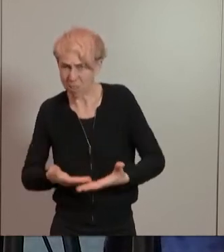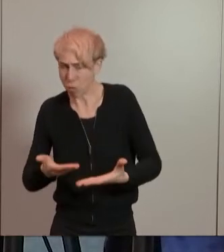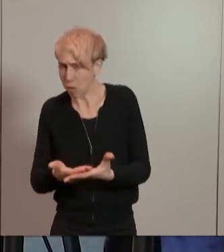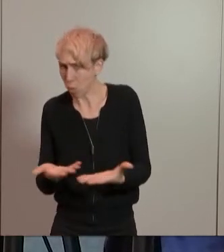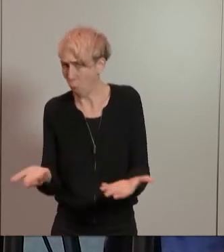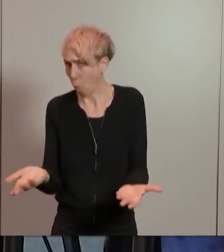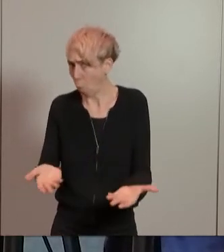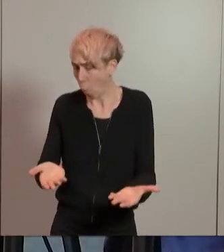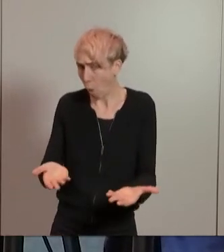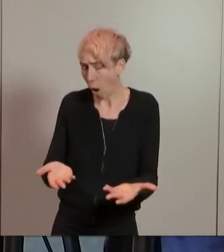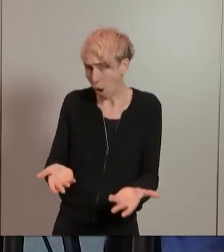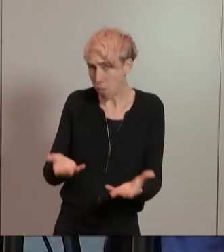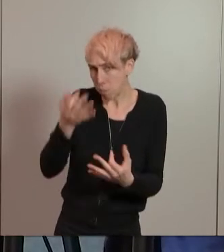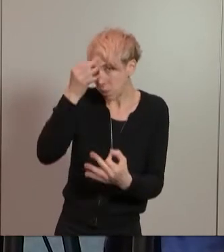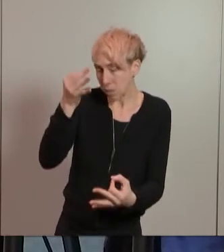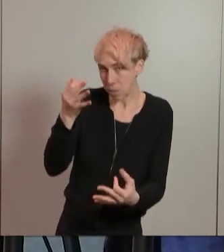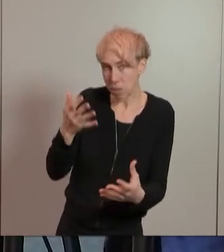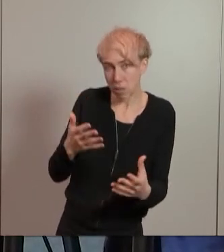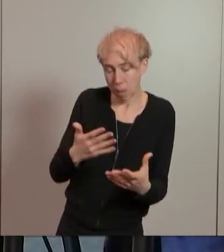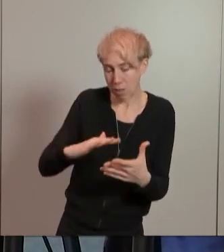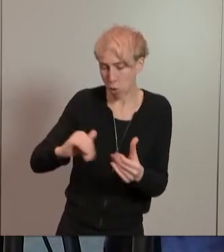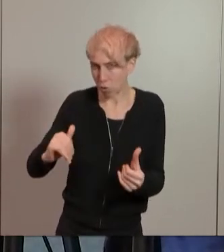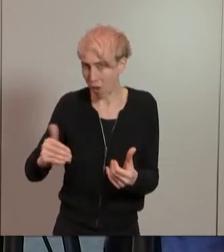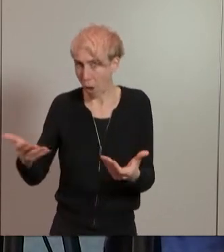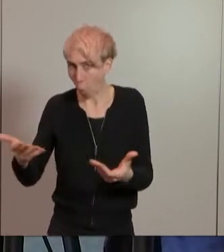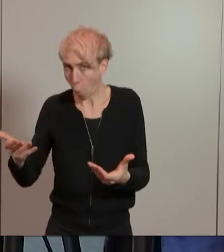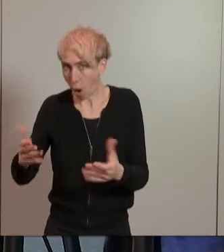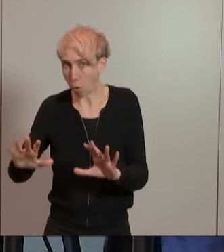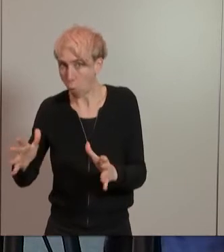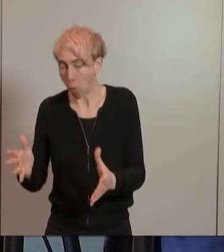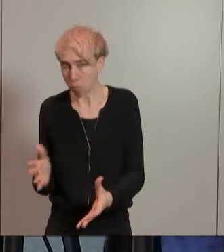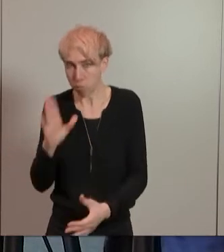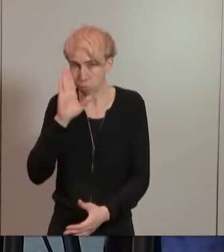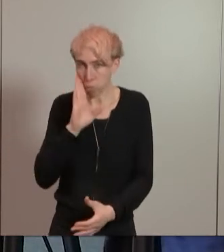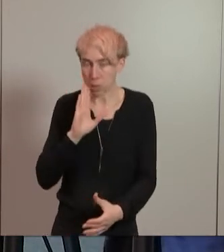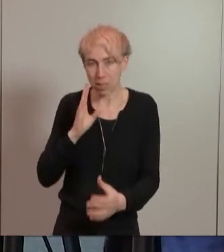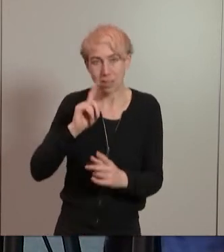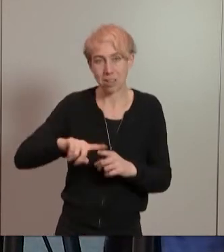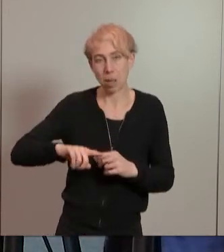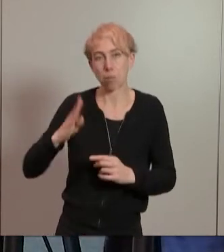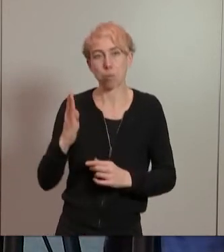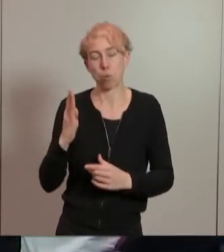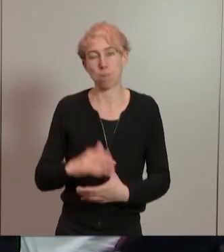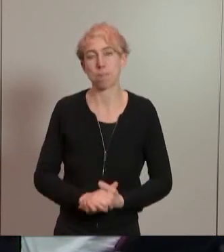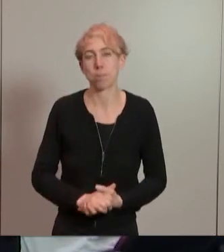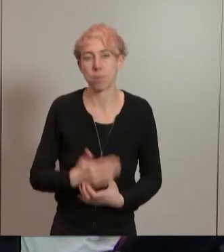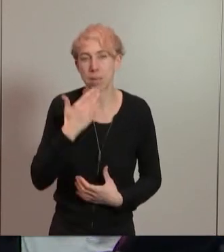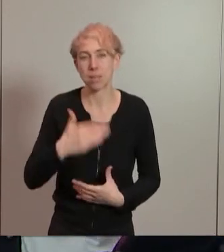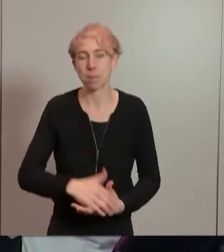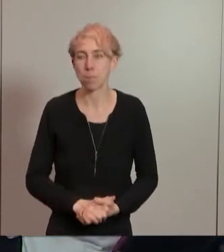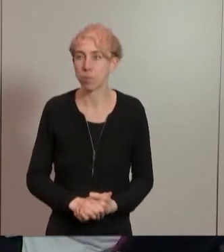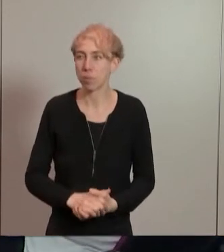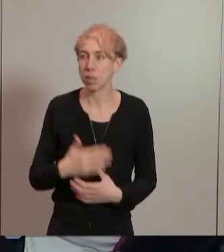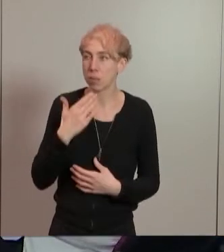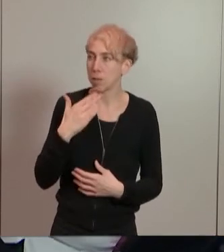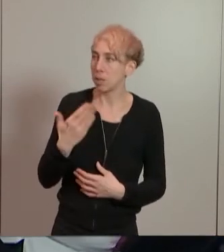dans quel cas pourront avoir lieu ces transferts et sur quelles modalités ? Merci. Merci. Y a-t-il une autre